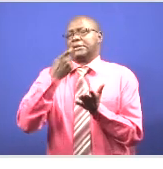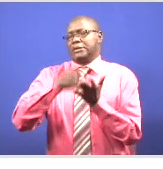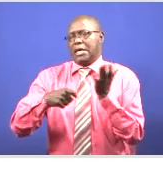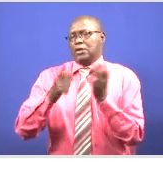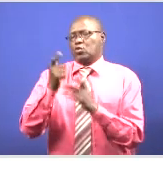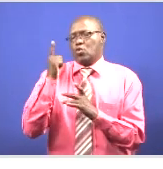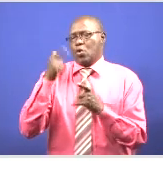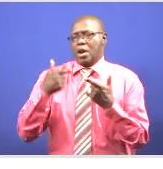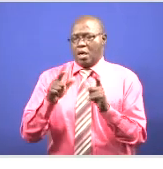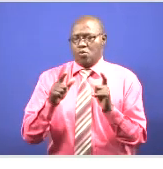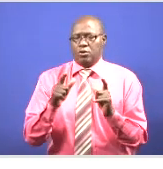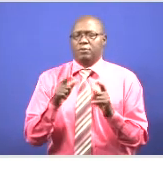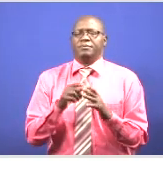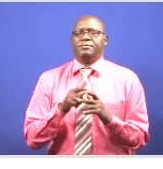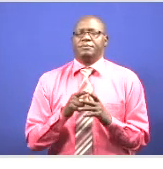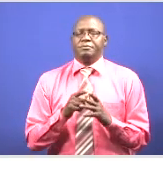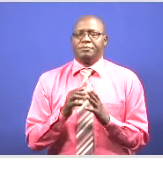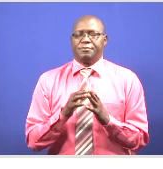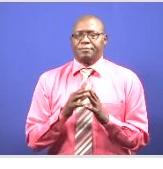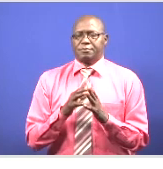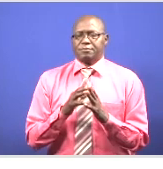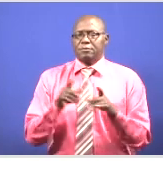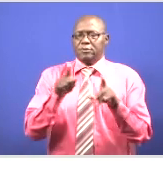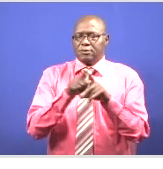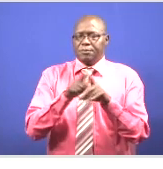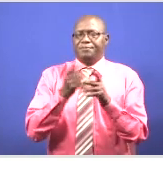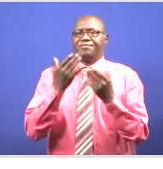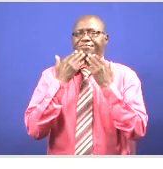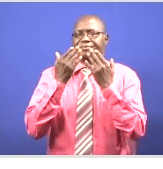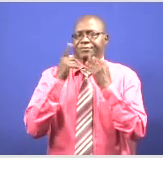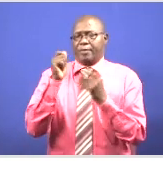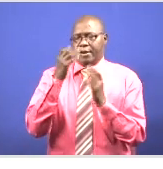sheria inatukubalia. Na mimi nataka niwashukuru wa Kenya.